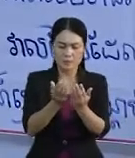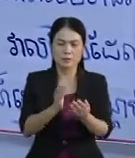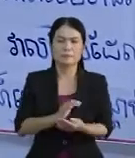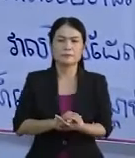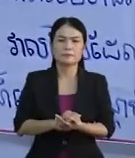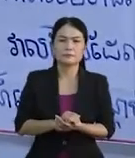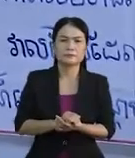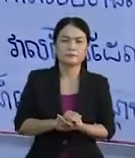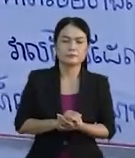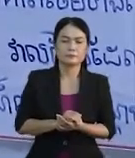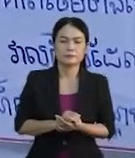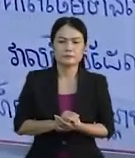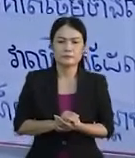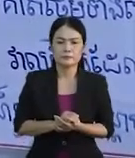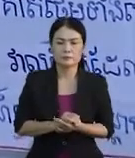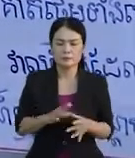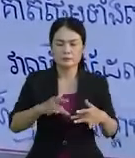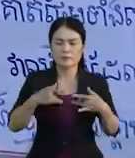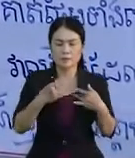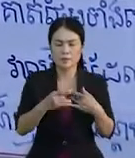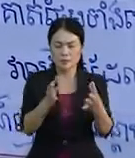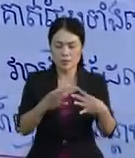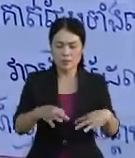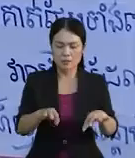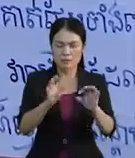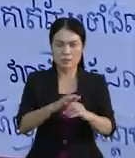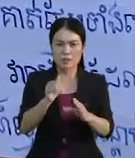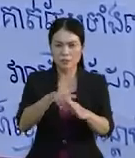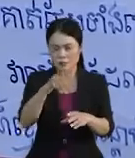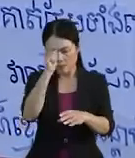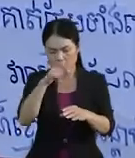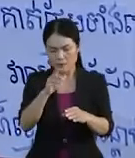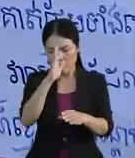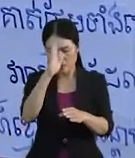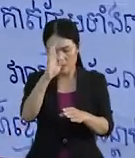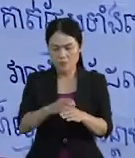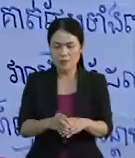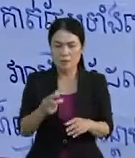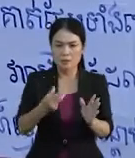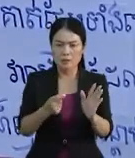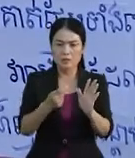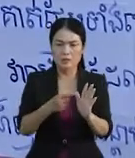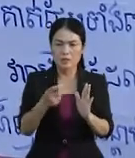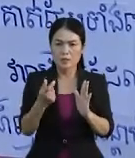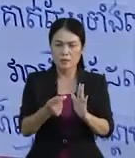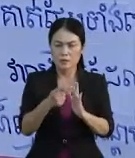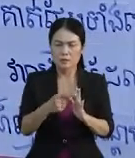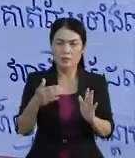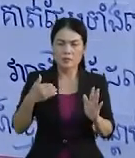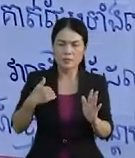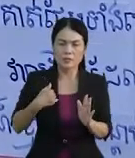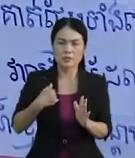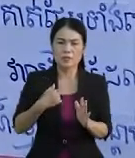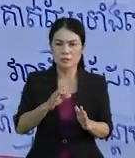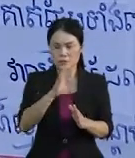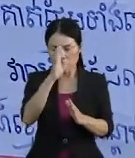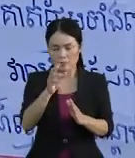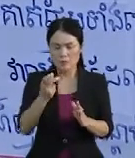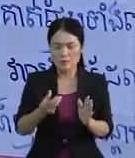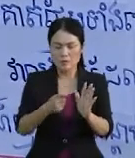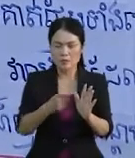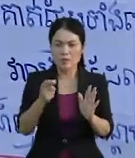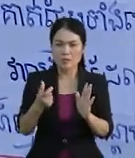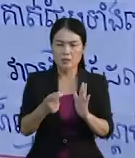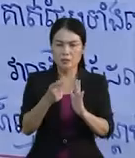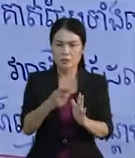តើព្រឹត្តិការណ៍សំខាន់សំខាន់នៅក្នុងរឿងជីតាថាដូមានទី1ជីតាថាដូ